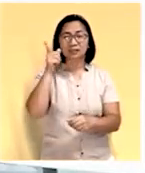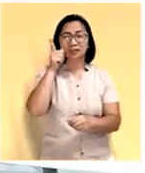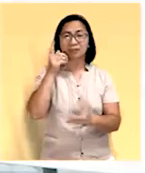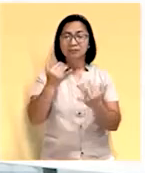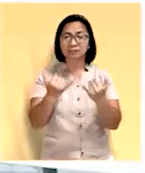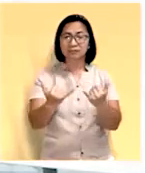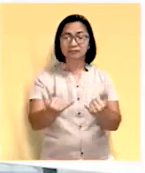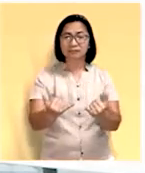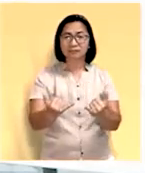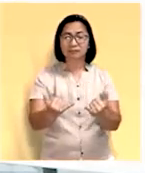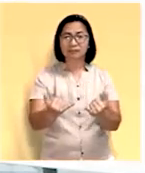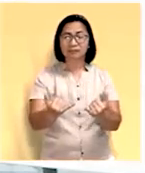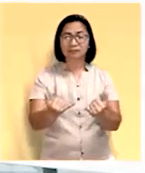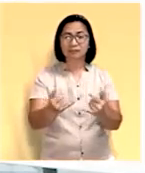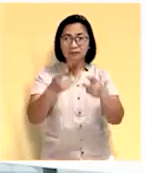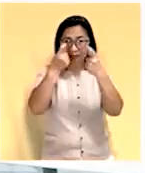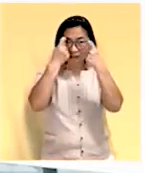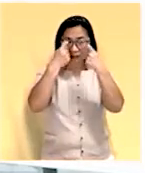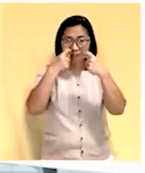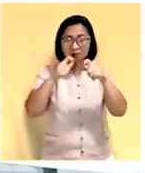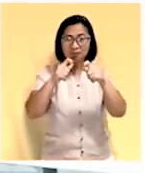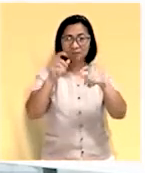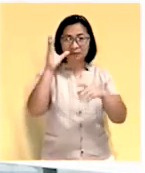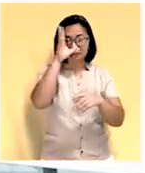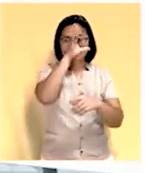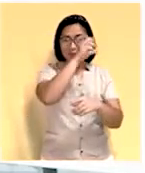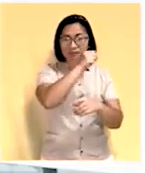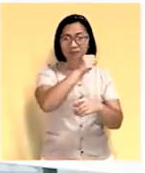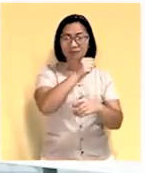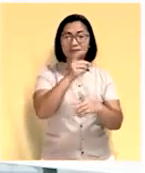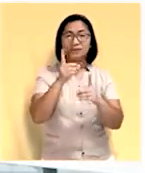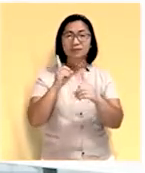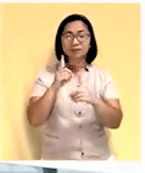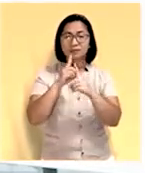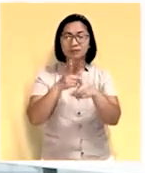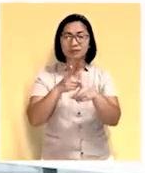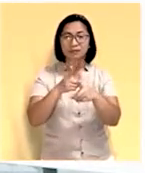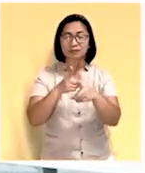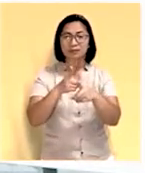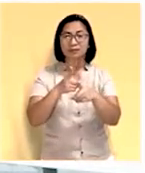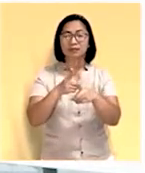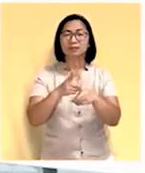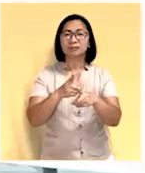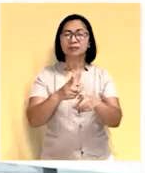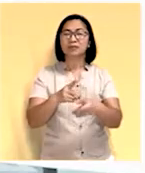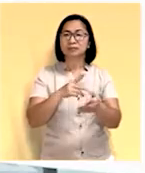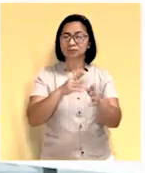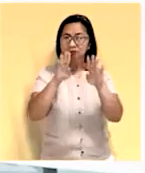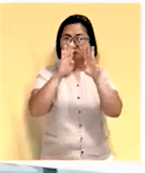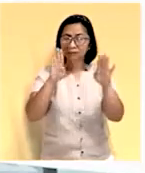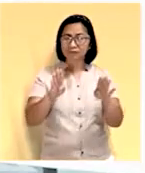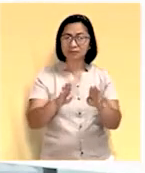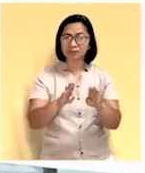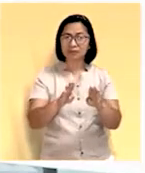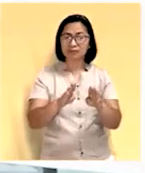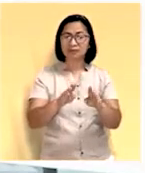ngang i-estimate ang difference ng mga gastusin natin sa buwan noong August at ngayong